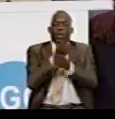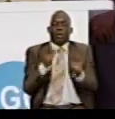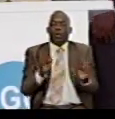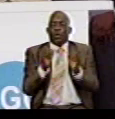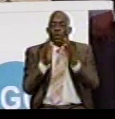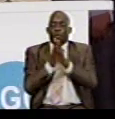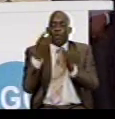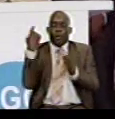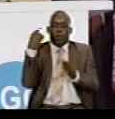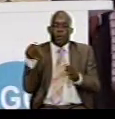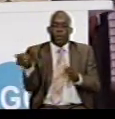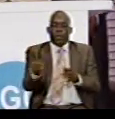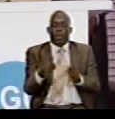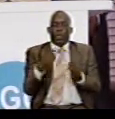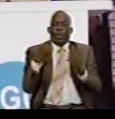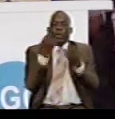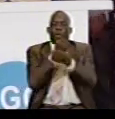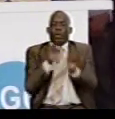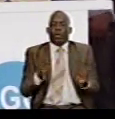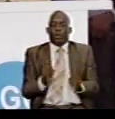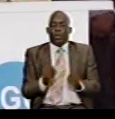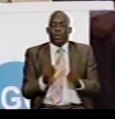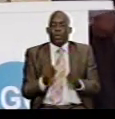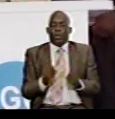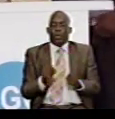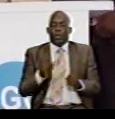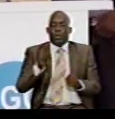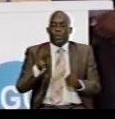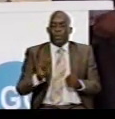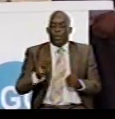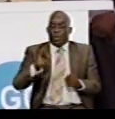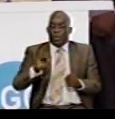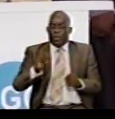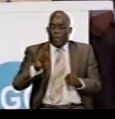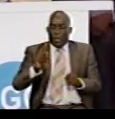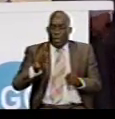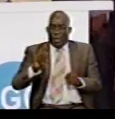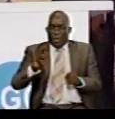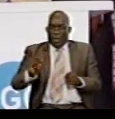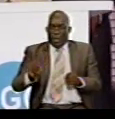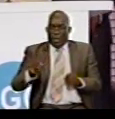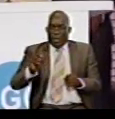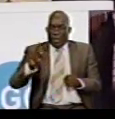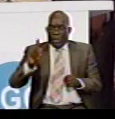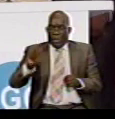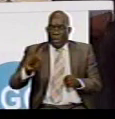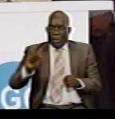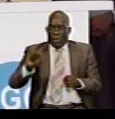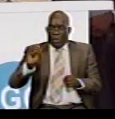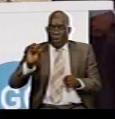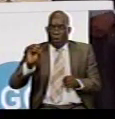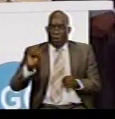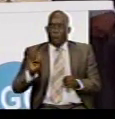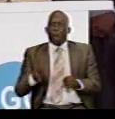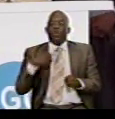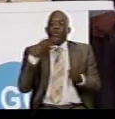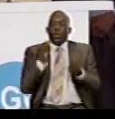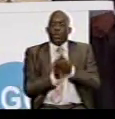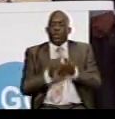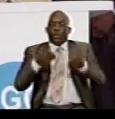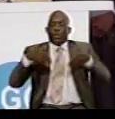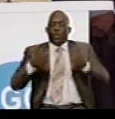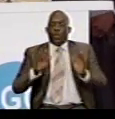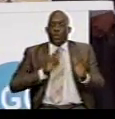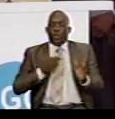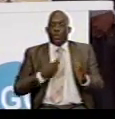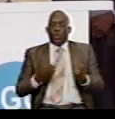salvation. Prions pour leur salut. Timothy says. Timothée a dit. Let us lift our holy hands in prayer unto the Lord. Élevons les mains saintes